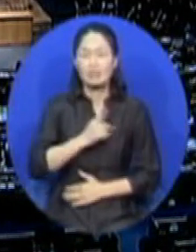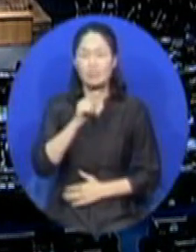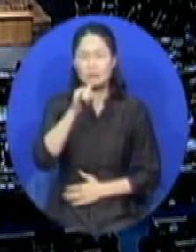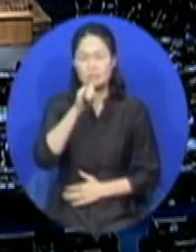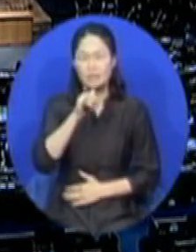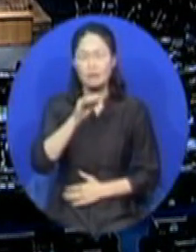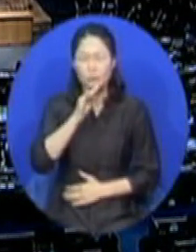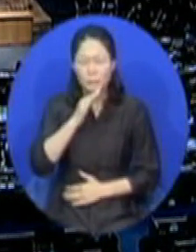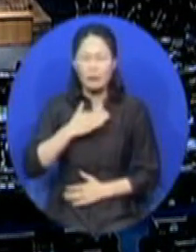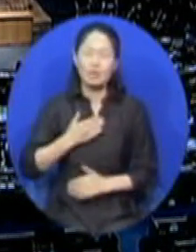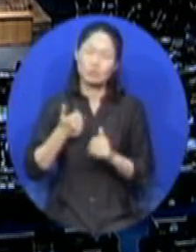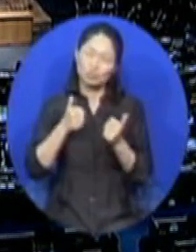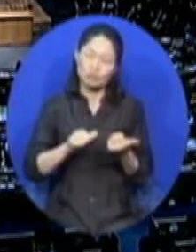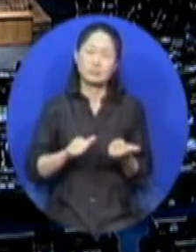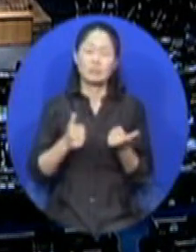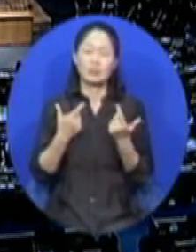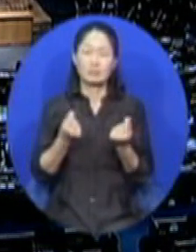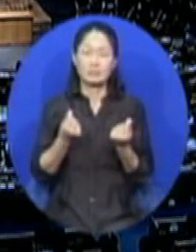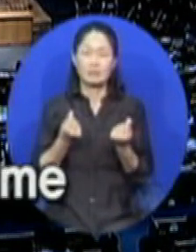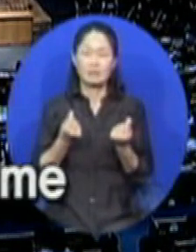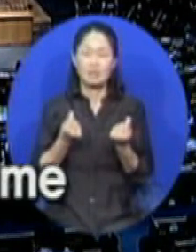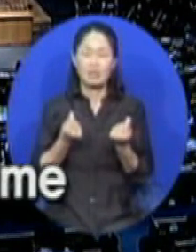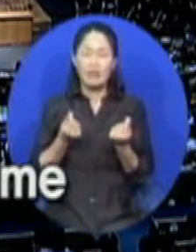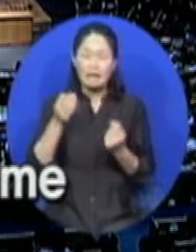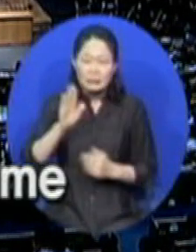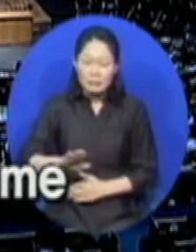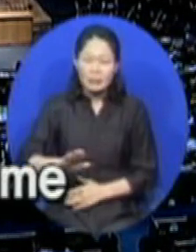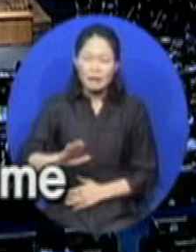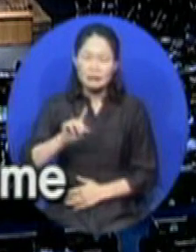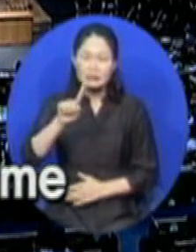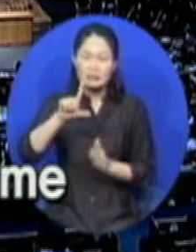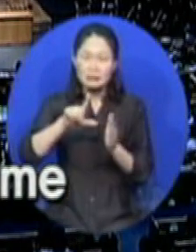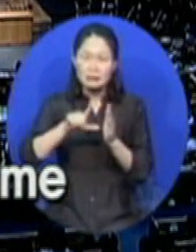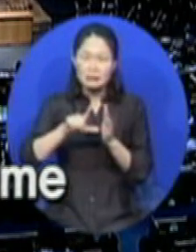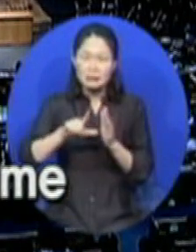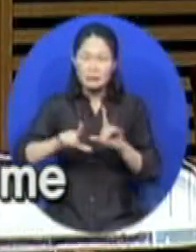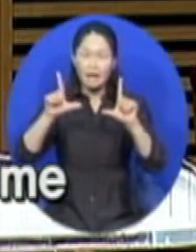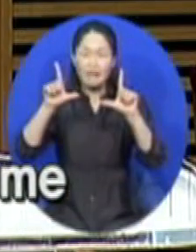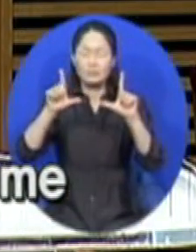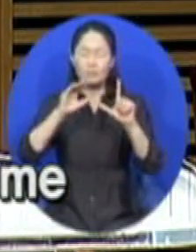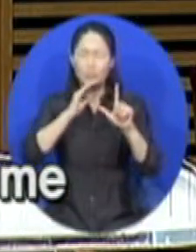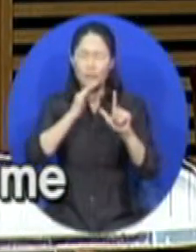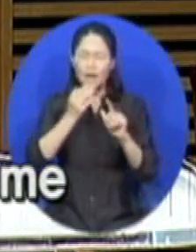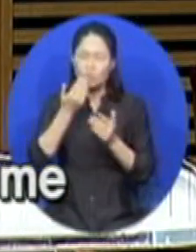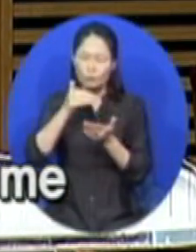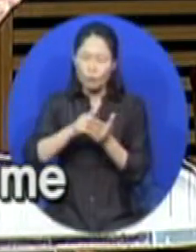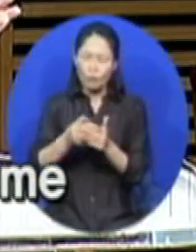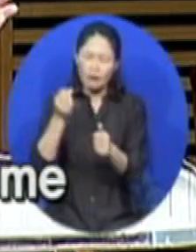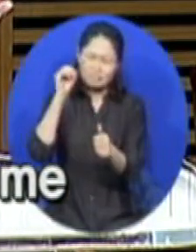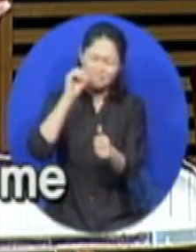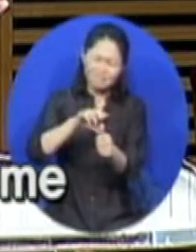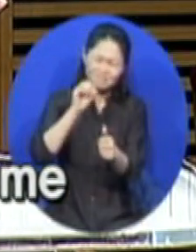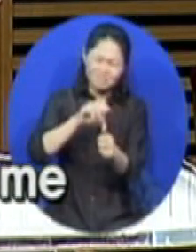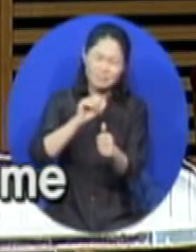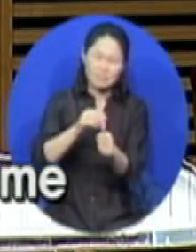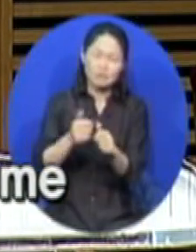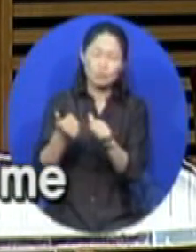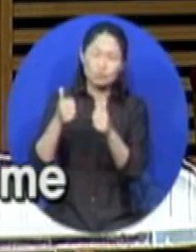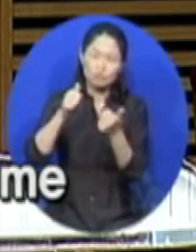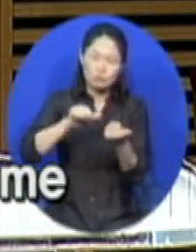그런데 참 이상한 것은 그날 그렇게 도래 맞아서 죽을 정도가 되어서 벌여 졌는데